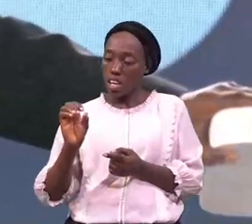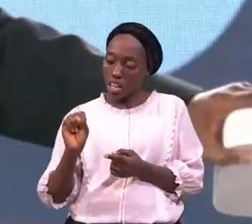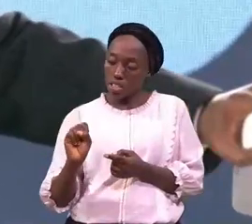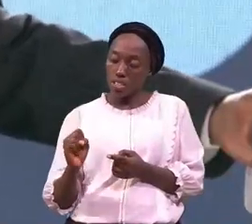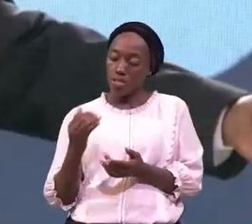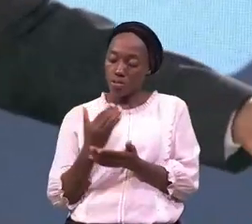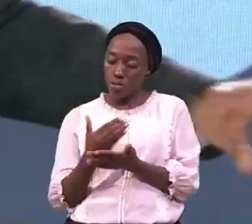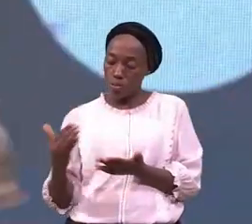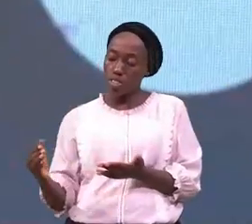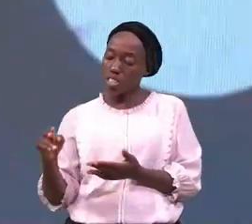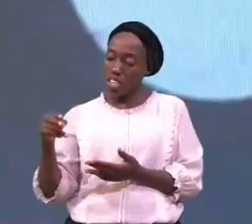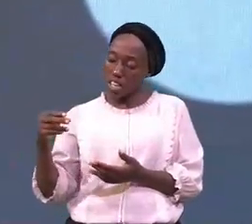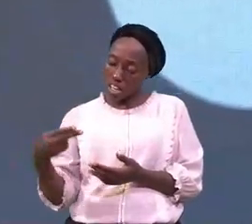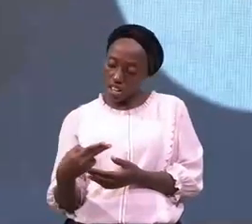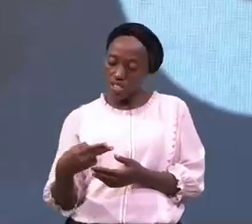arrive.